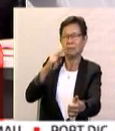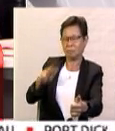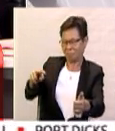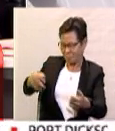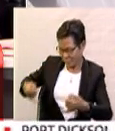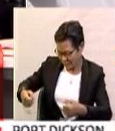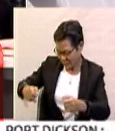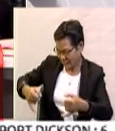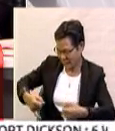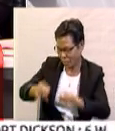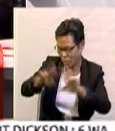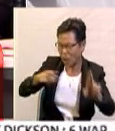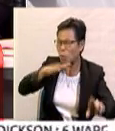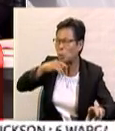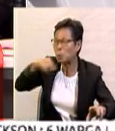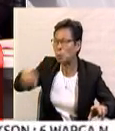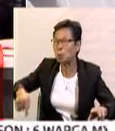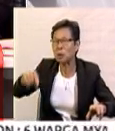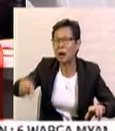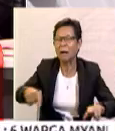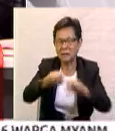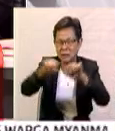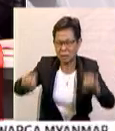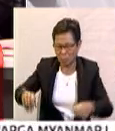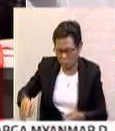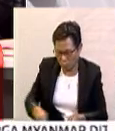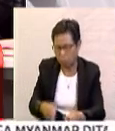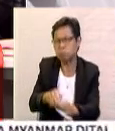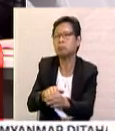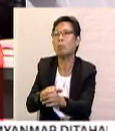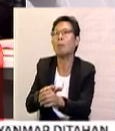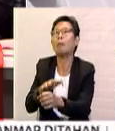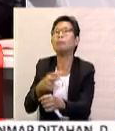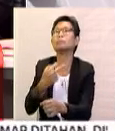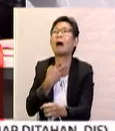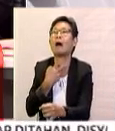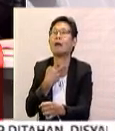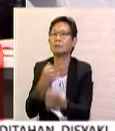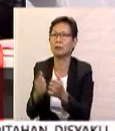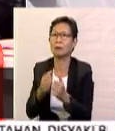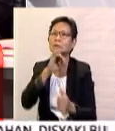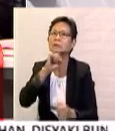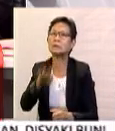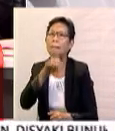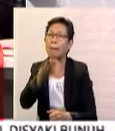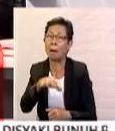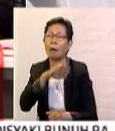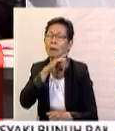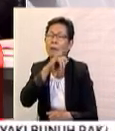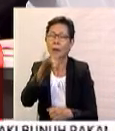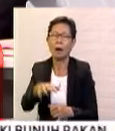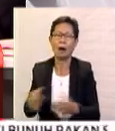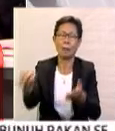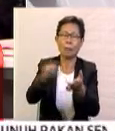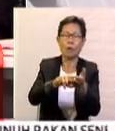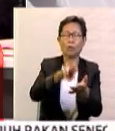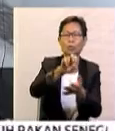raya yang tercemar seterusnya mengakibatkan sistem pengairan tersumbat dengan sampah sarap. Laporan Syuhada Hashim.